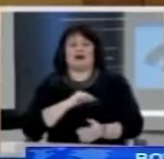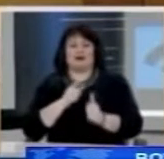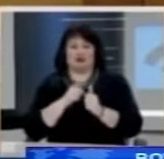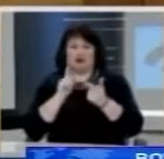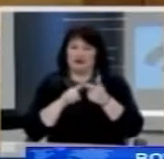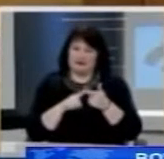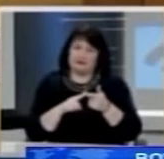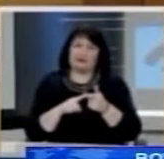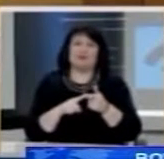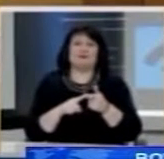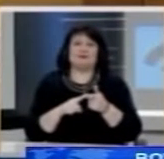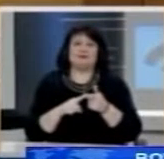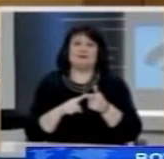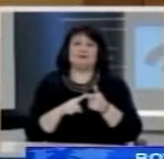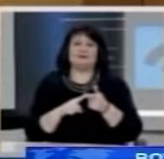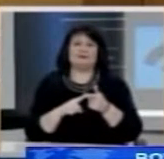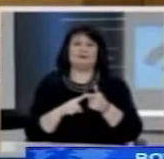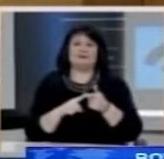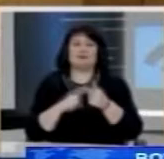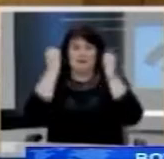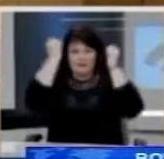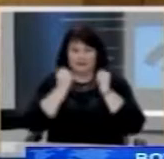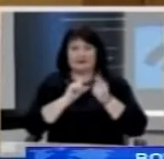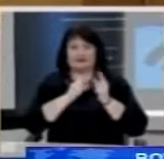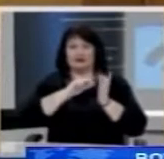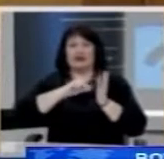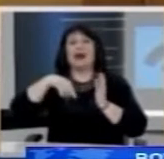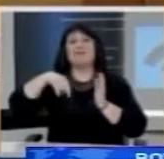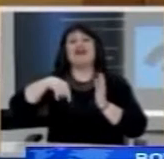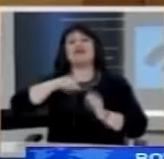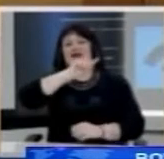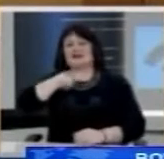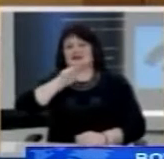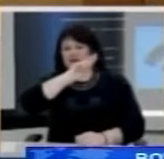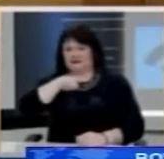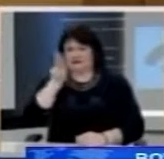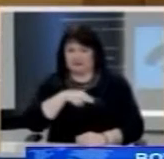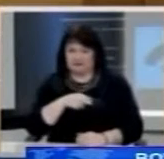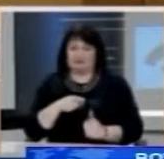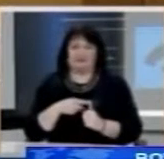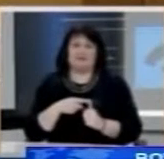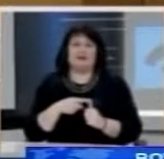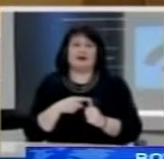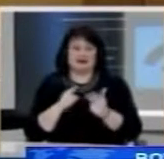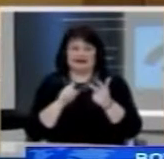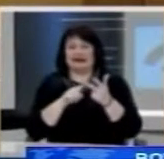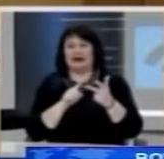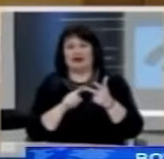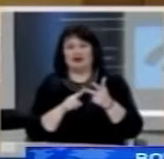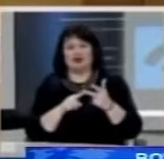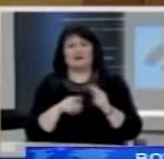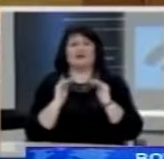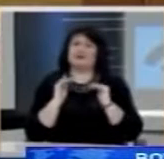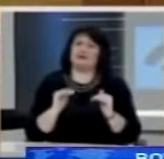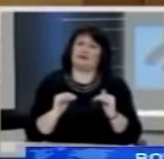Δεύτερον, να κυρωθεί η επιζήμια συμφωνία των Πρεσπών. Και τρίτον, να